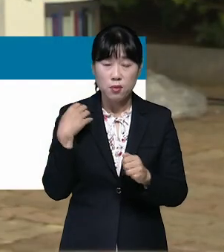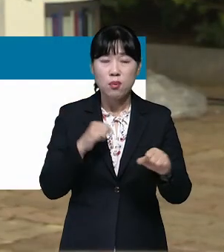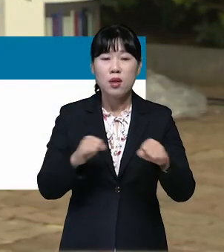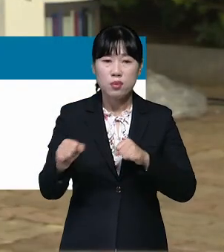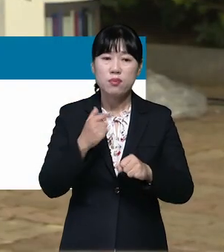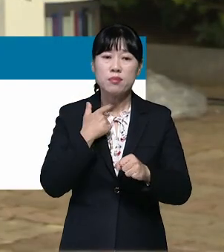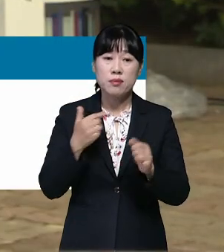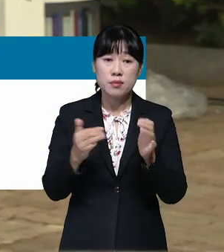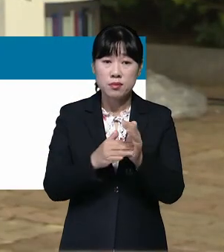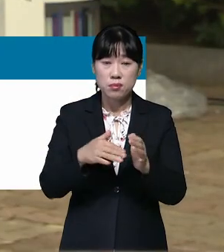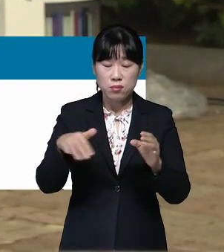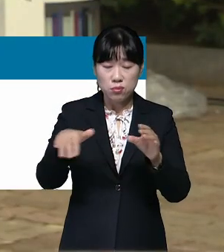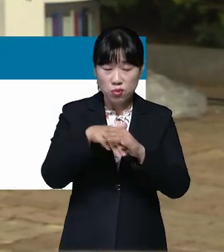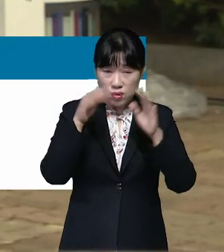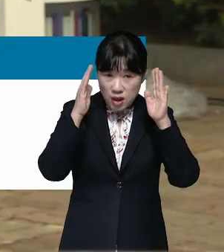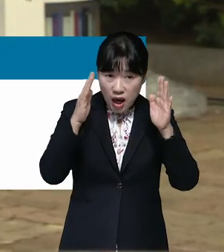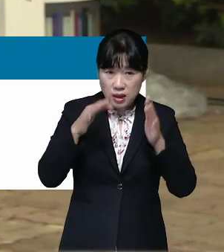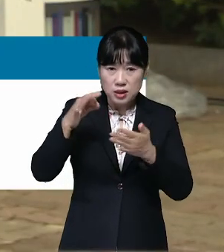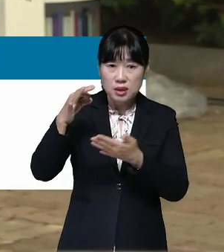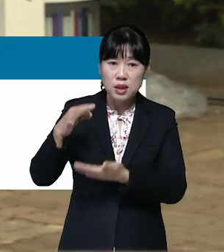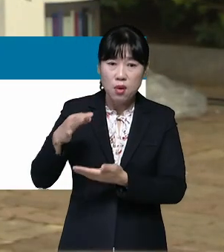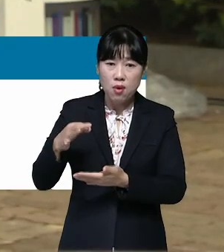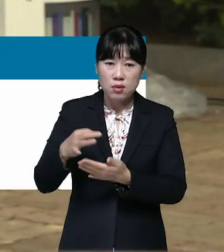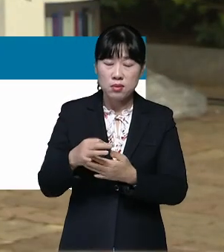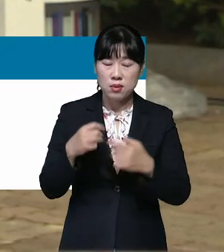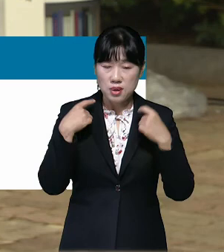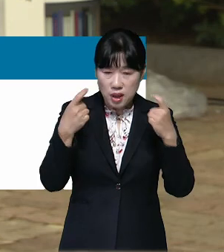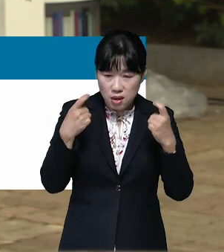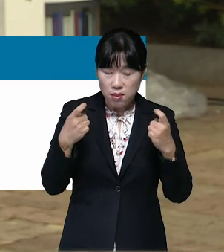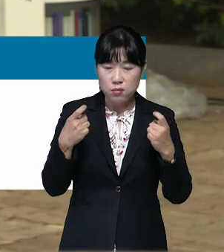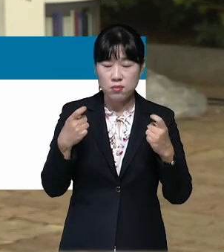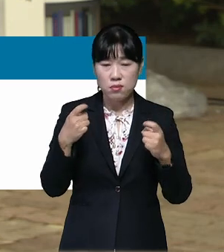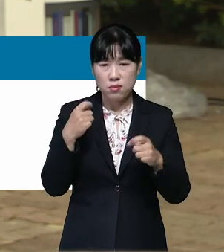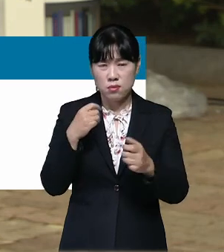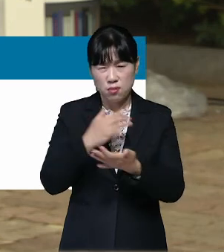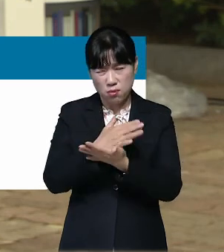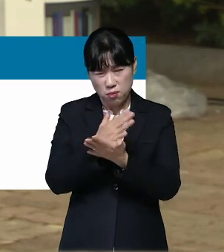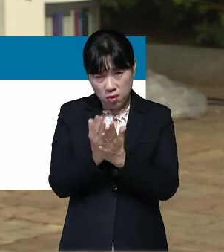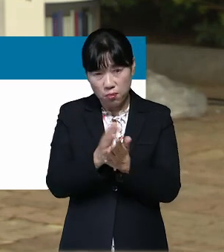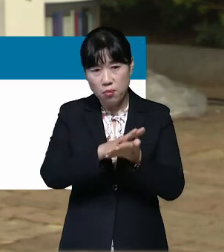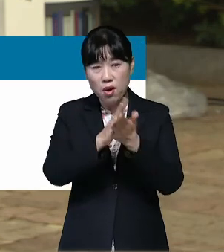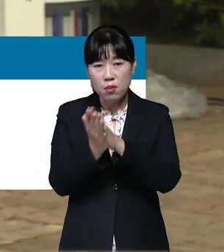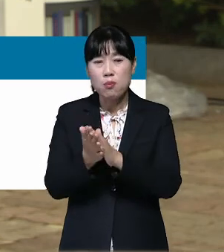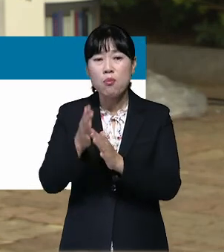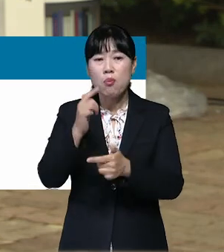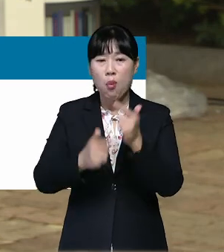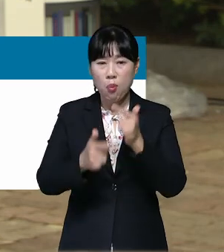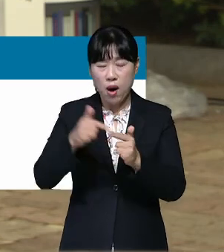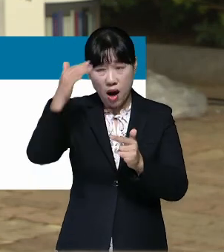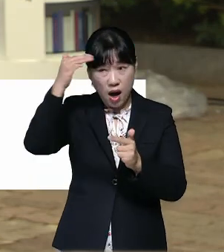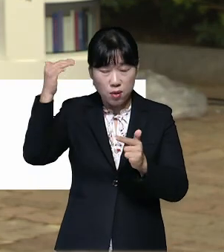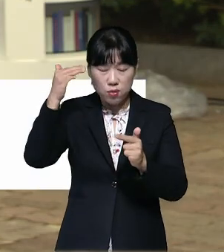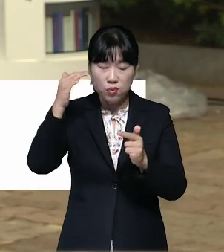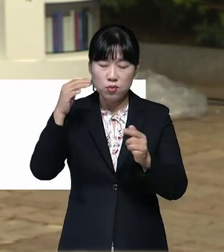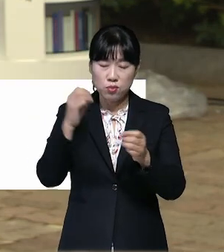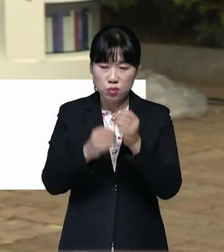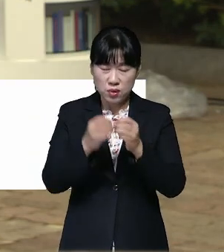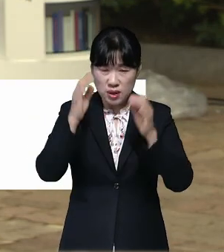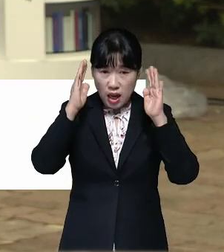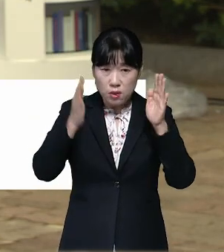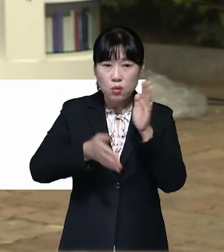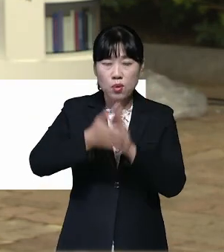문학을 산업화 또는 관광 자원화해서 우리 목포가 대한민국의 문화도시, 문학의 도시라고